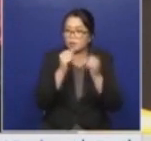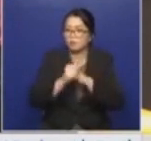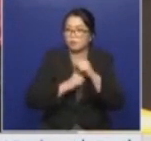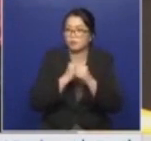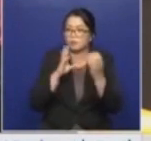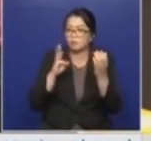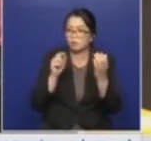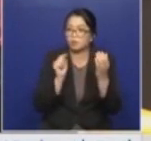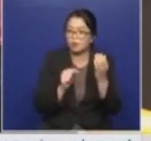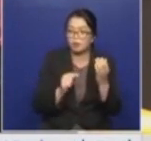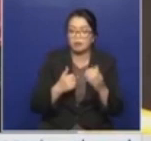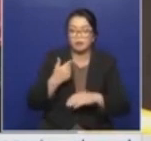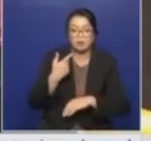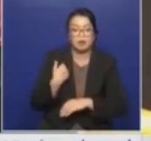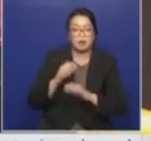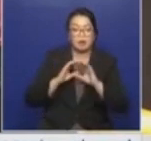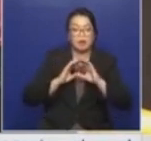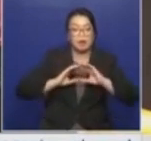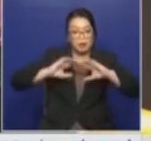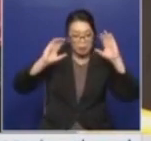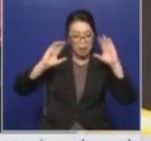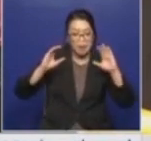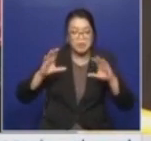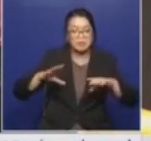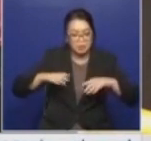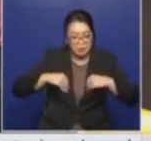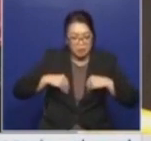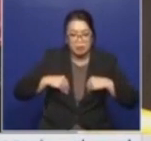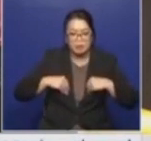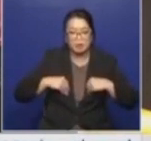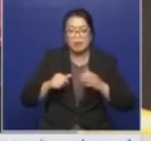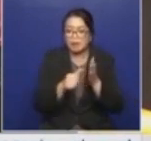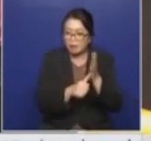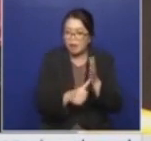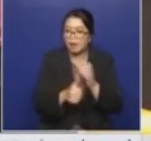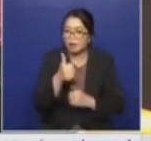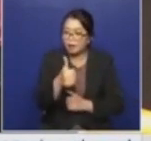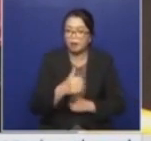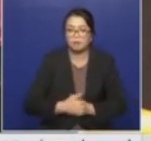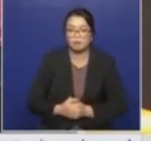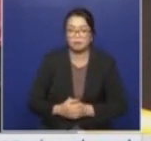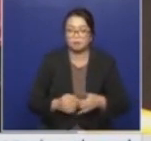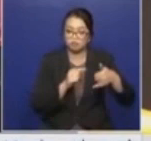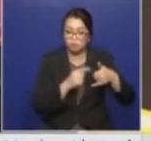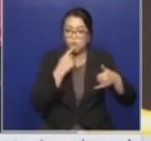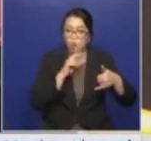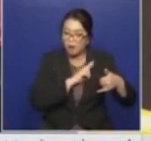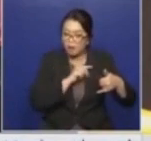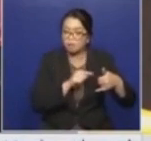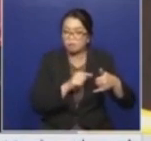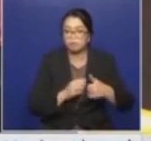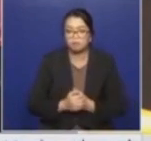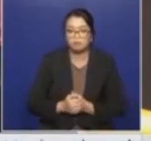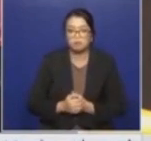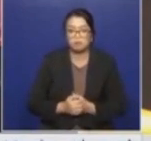ที่อยากจะให้มีการแก้ไขท่านเองก็บอกว่ารัฐบาลยินดีที่จะให้มีการแก้ไขรัฐธรรมนูญ